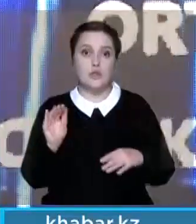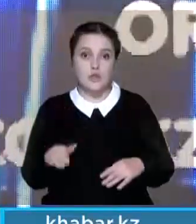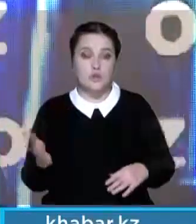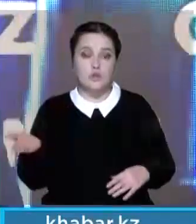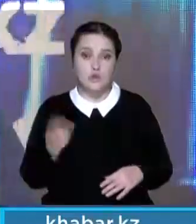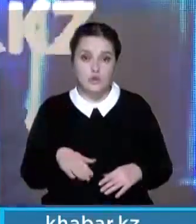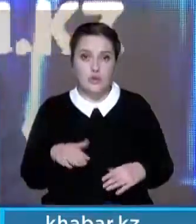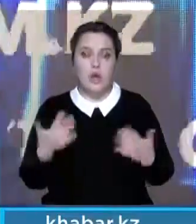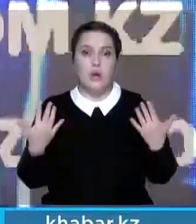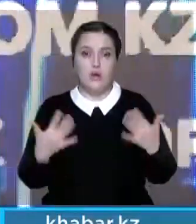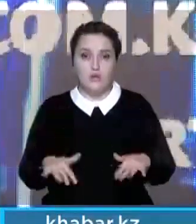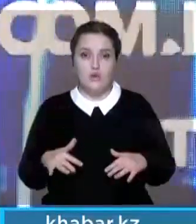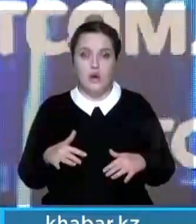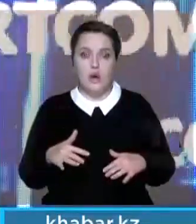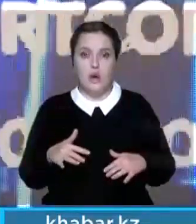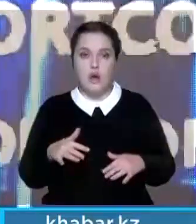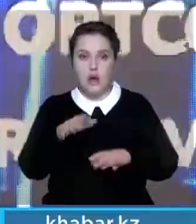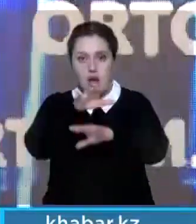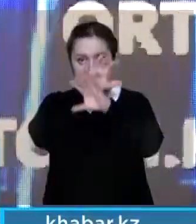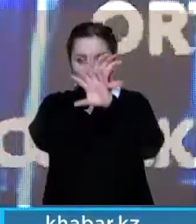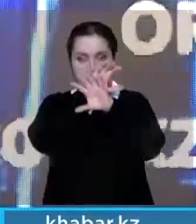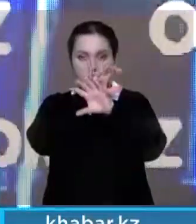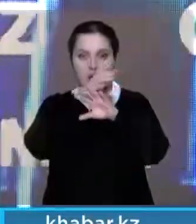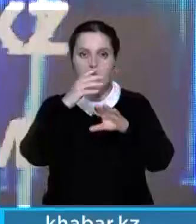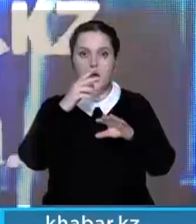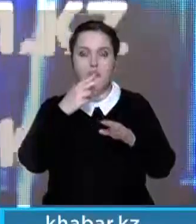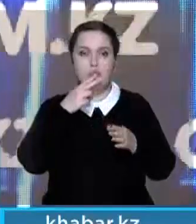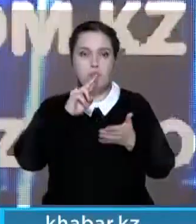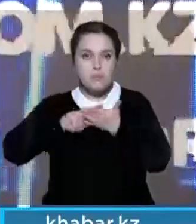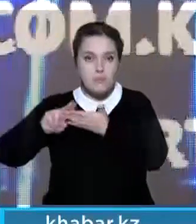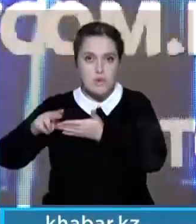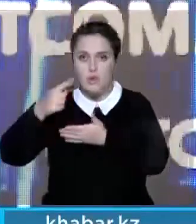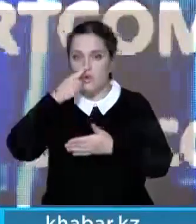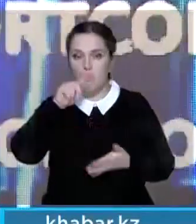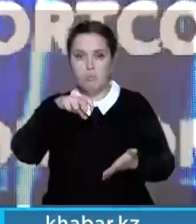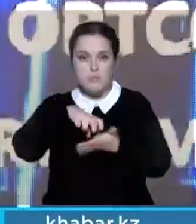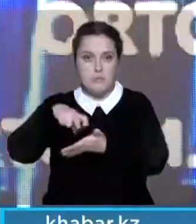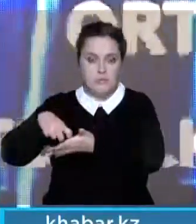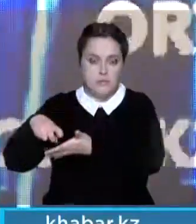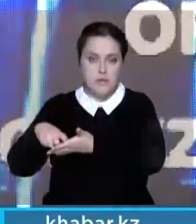более 11 тысяч штук уже рога промаркировано, пронумеровано. Они